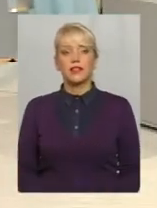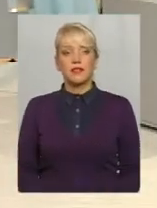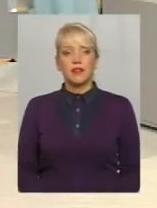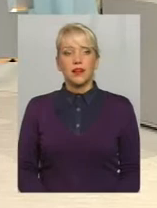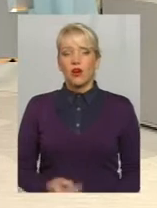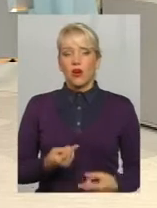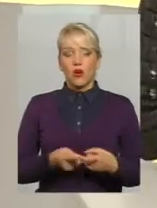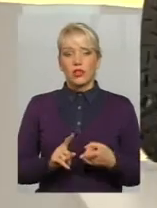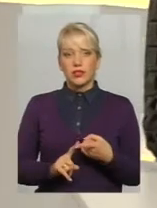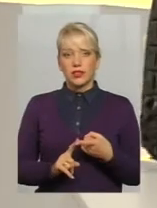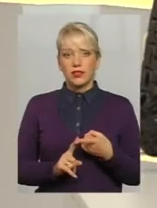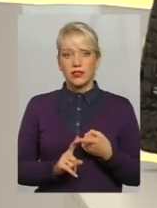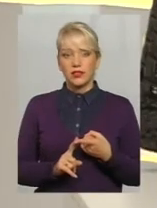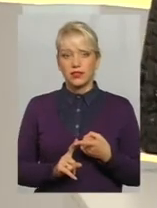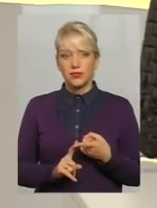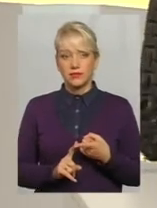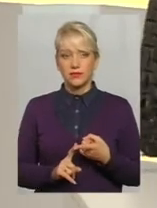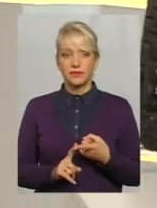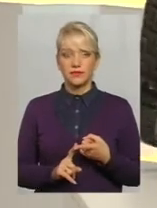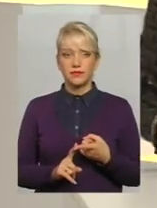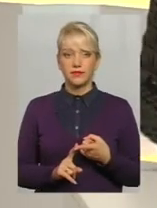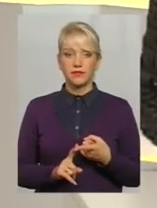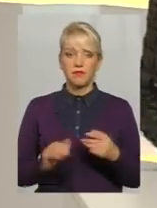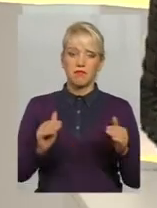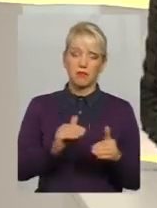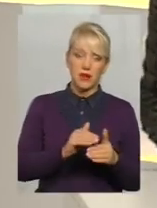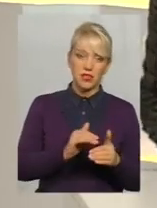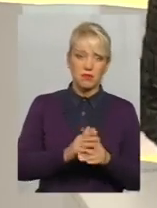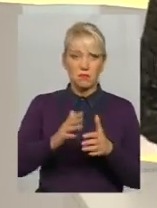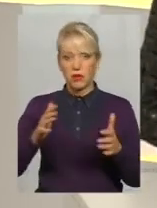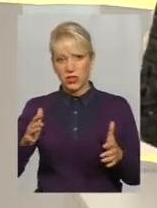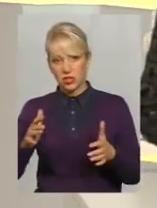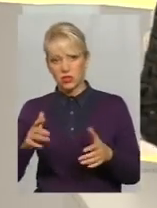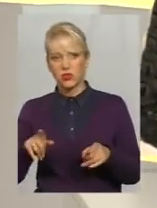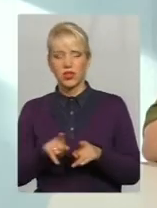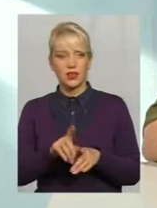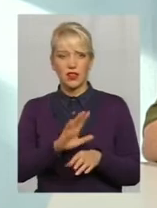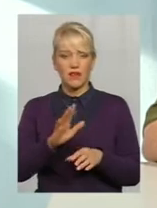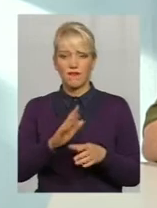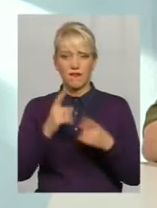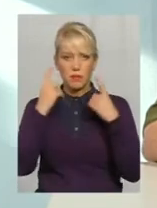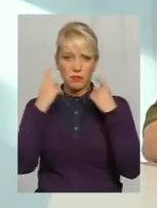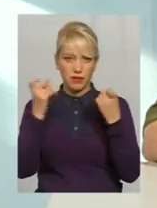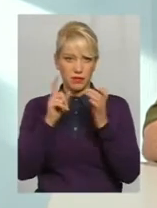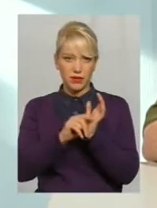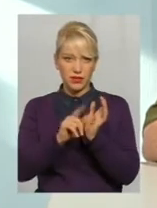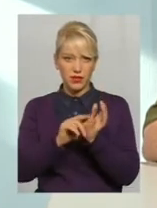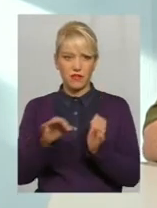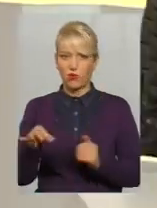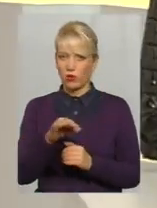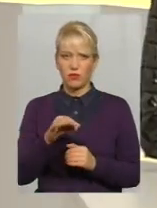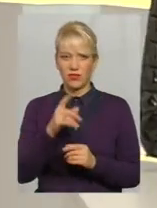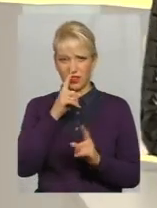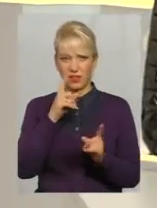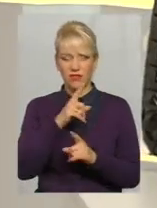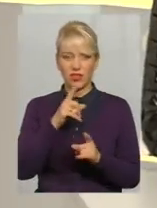ті, скажімо так, більш-менш, скажімо, ну, зазвичай, так, маємо не такі великі пенсії в області, вони